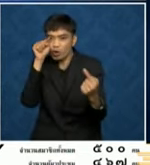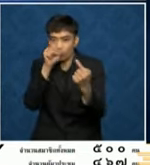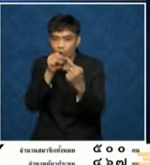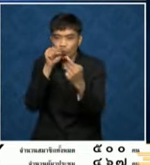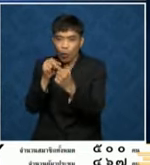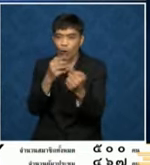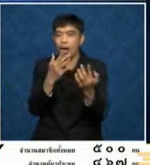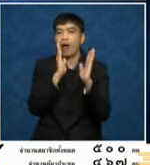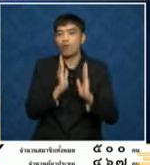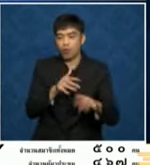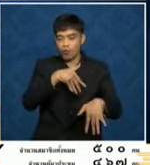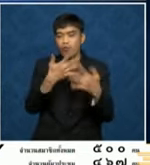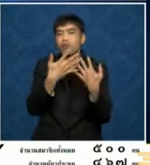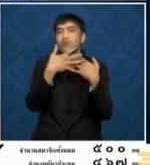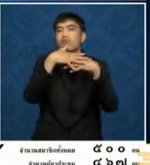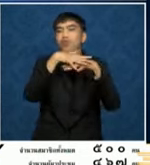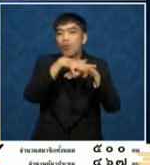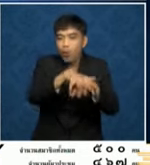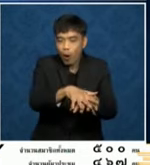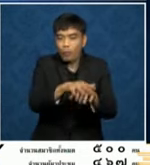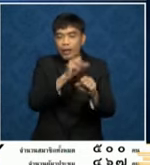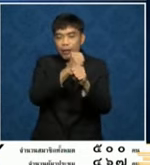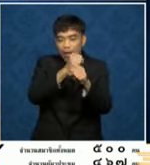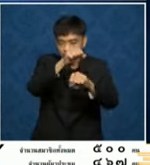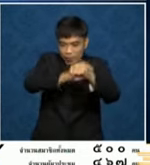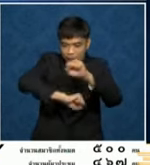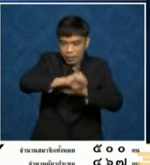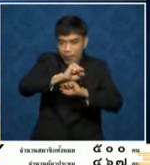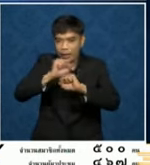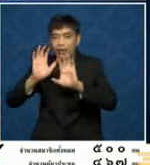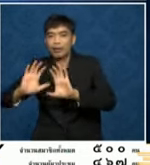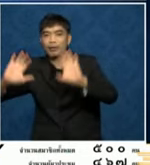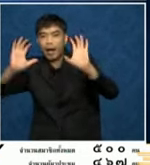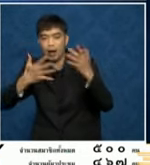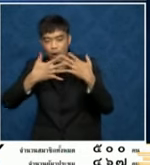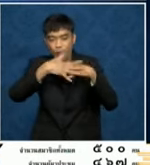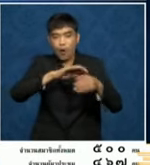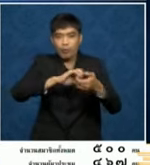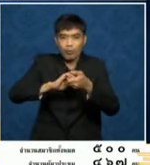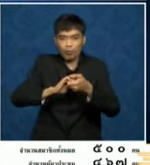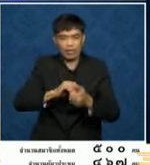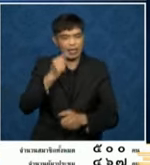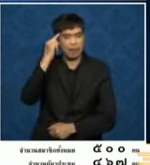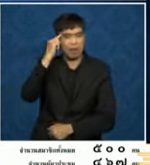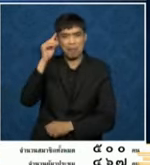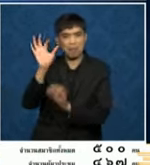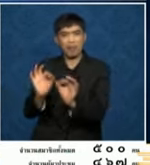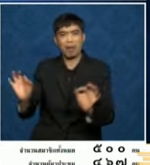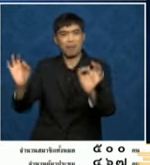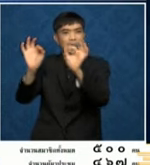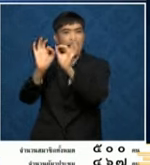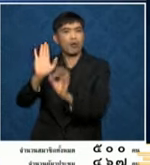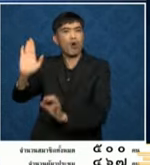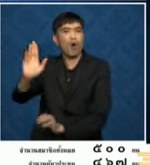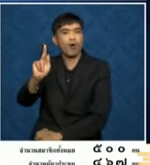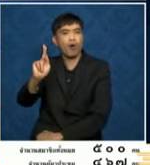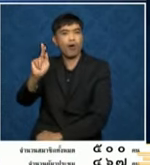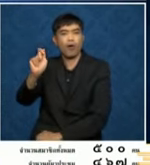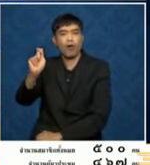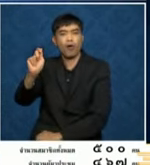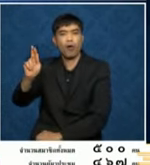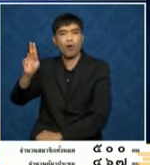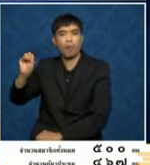ร่วมของประชาชนในพื้นที่ต่อการปฏิบัติงานของหน่วยงานซึ่งดิฉันไม่เห็นว่ามีความจำเป็นที่จะต้องเพิ่มความทับซ้อนระหว่างหน่วยงาน